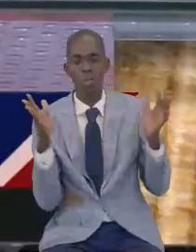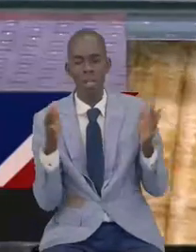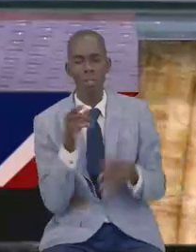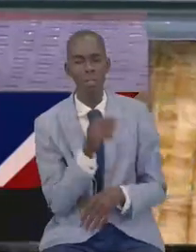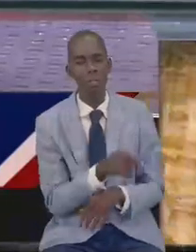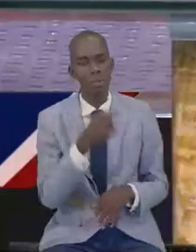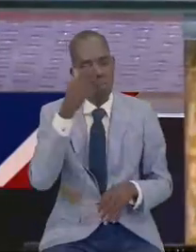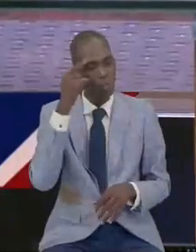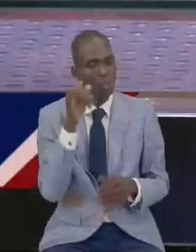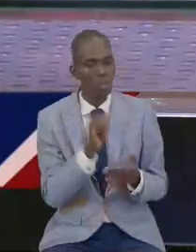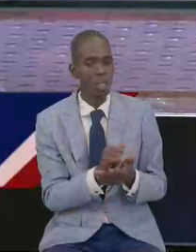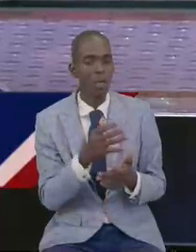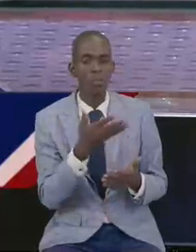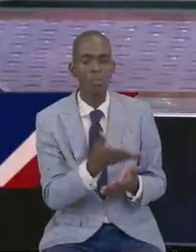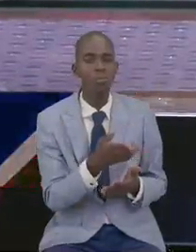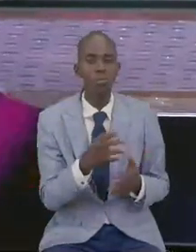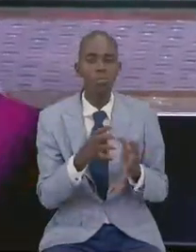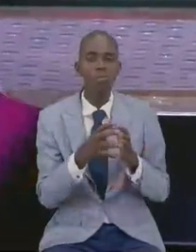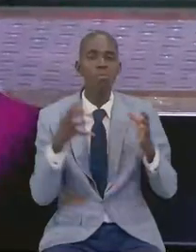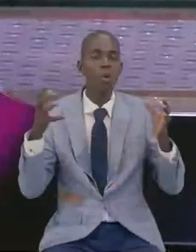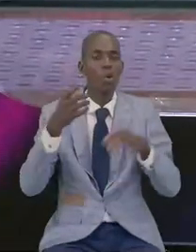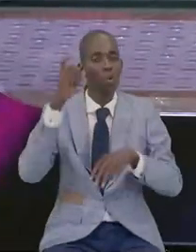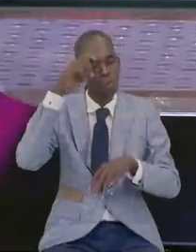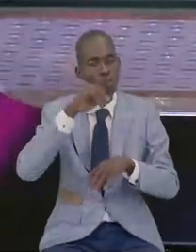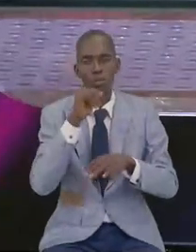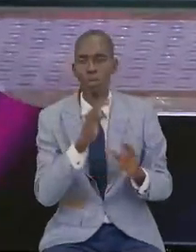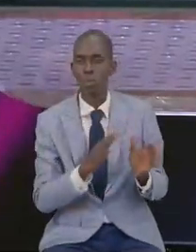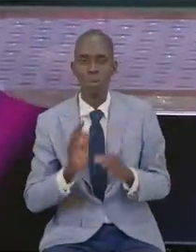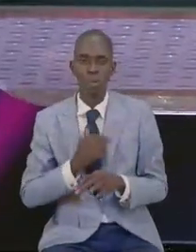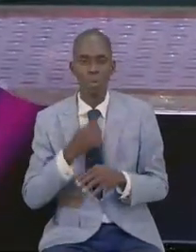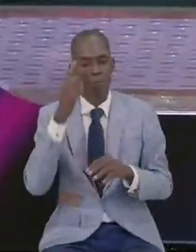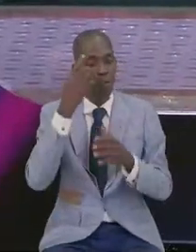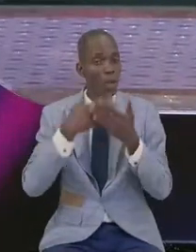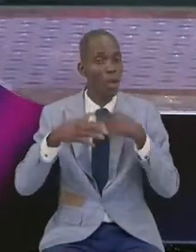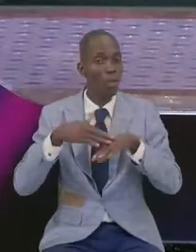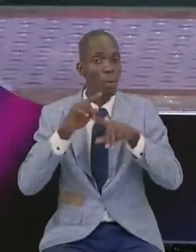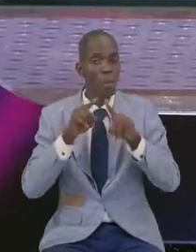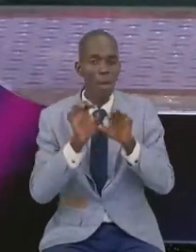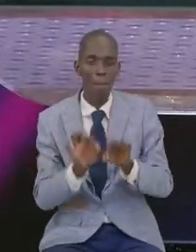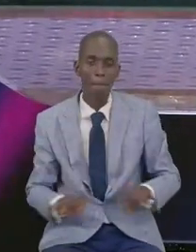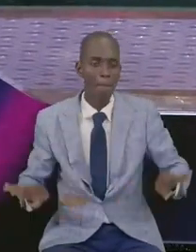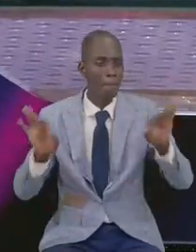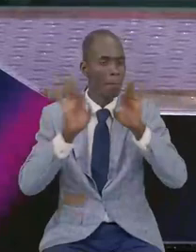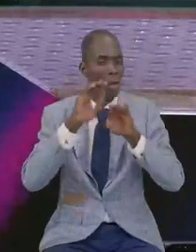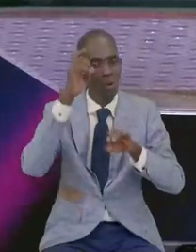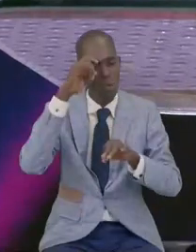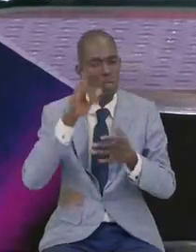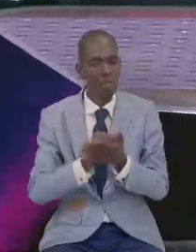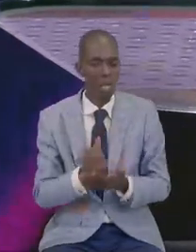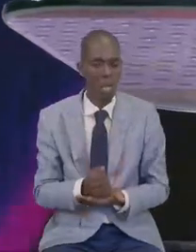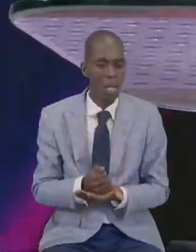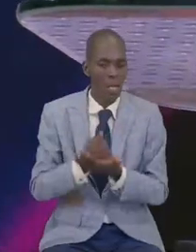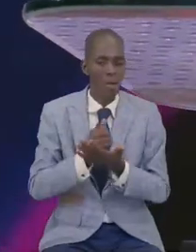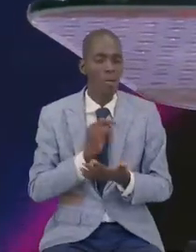plus de cette sagesse-là ne nous prépare pas pour le ciel. Mais il y a une sagesse essentielle qui nous maintient, qui nous rend plus